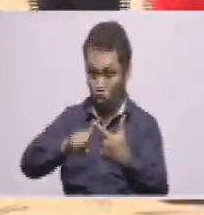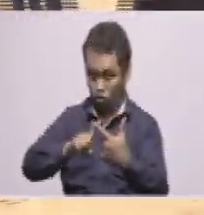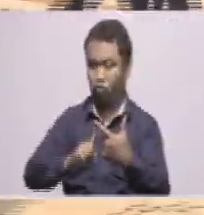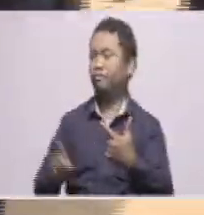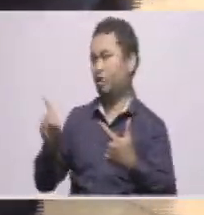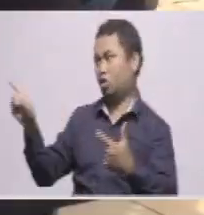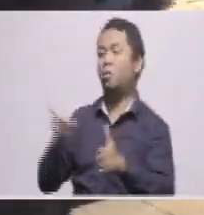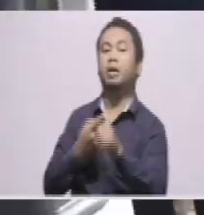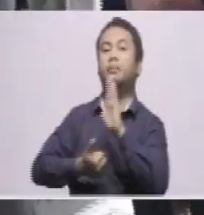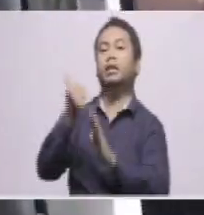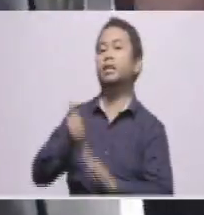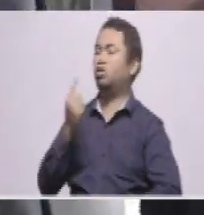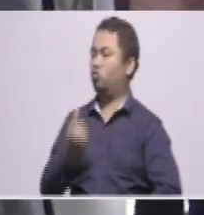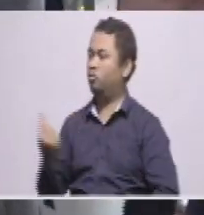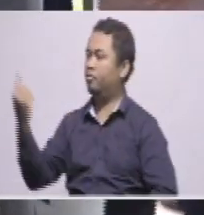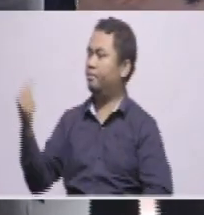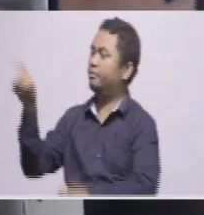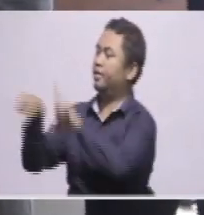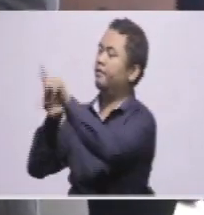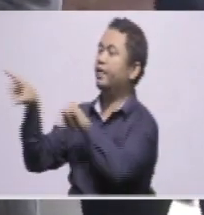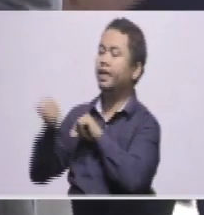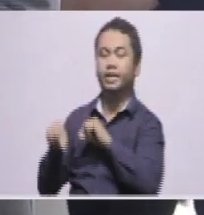fifidianana solombavam-bahoaka izao.